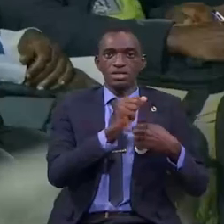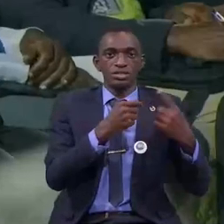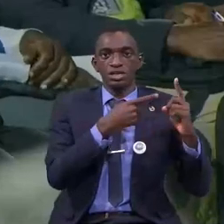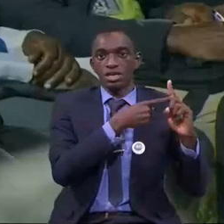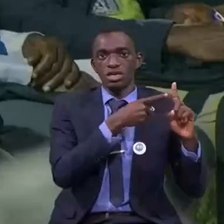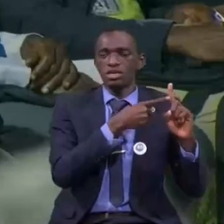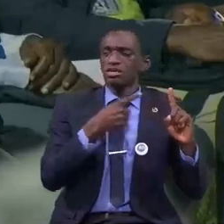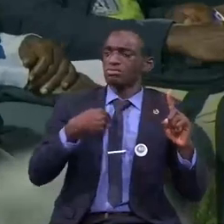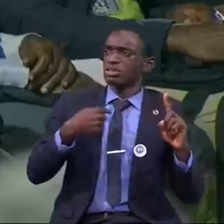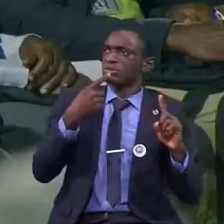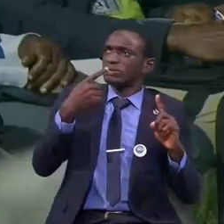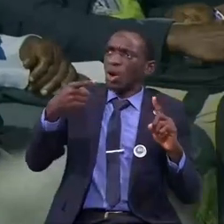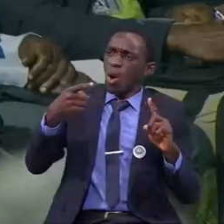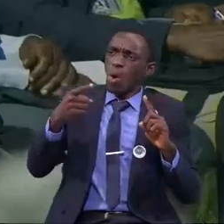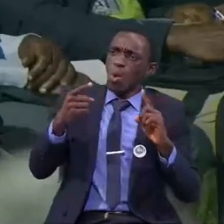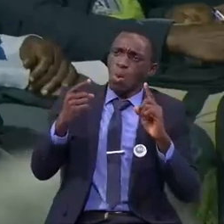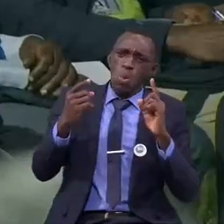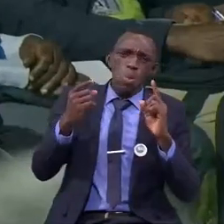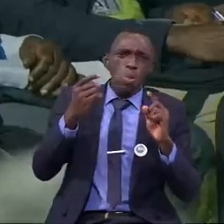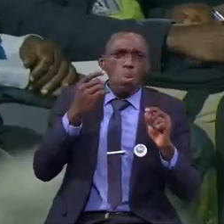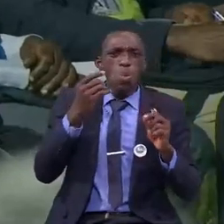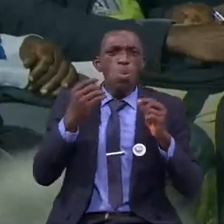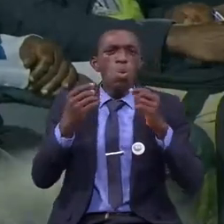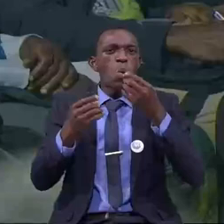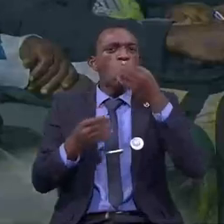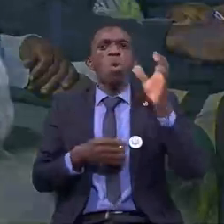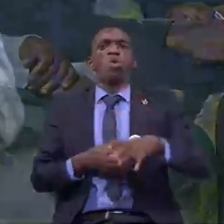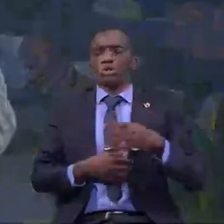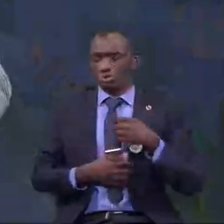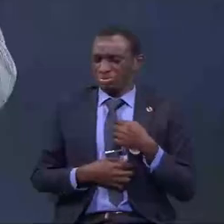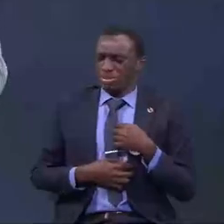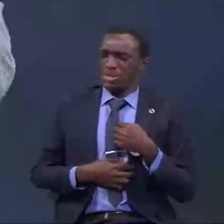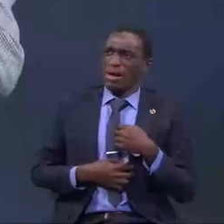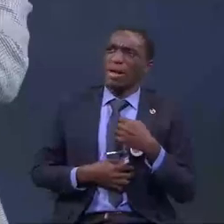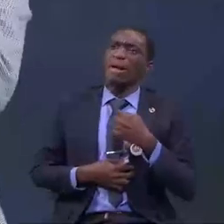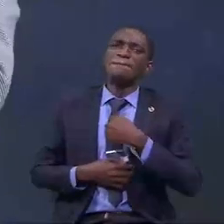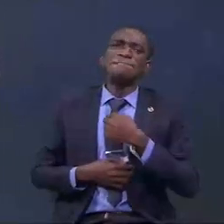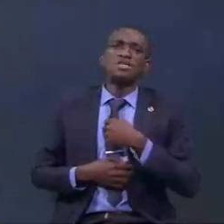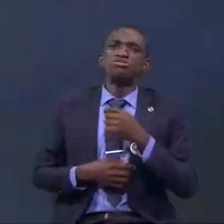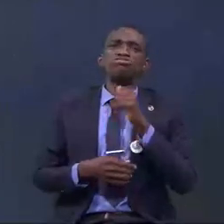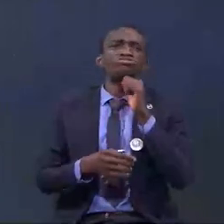Alors je dis, malheur à moi, je suis perdu.